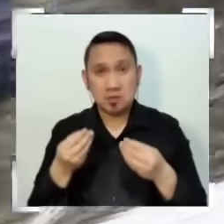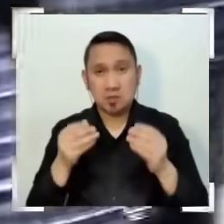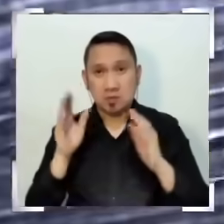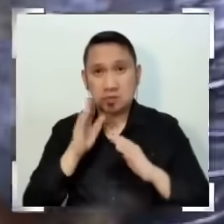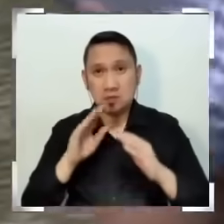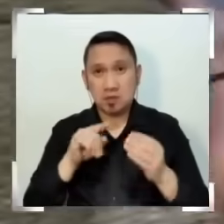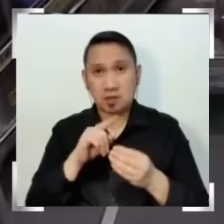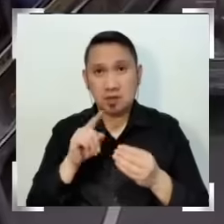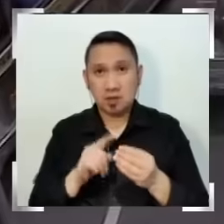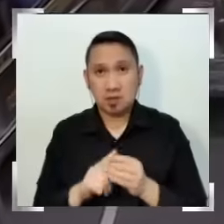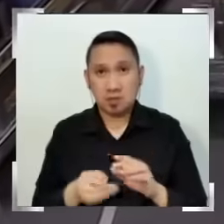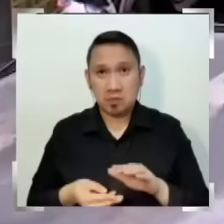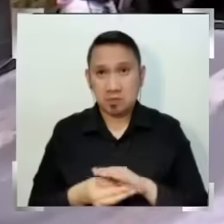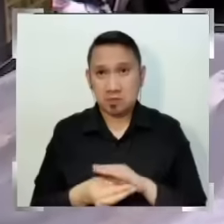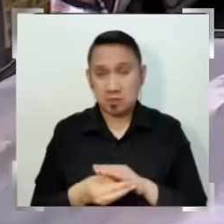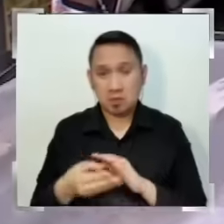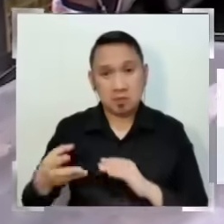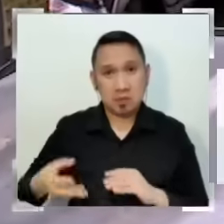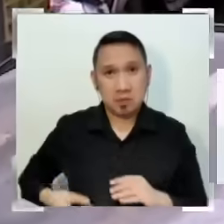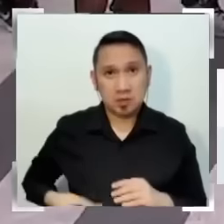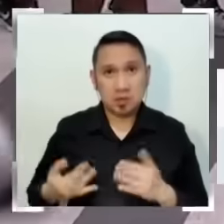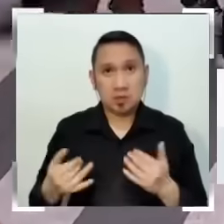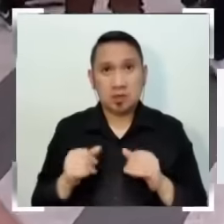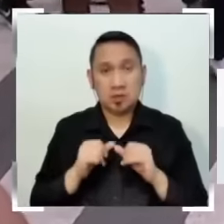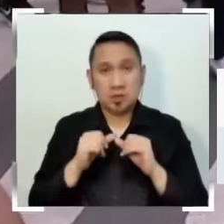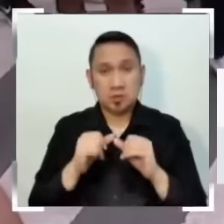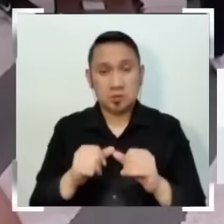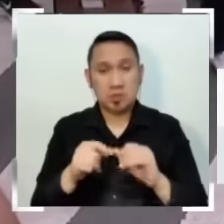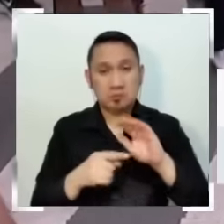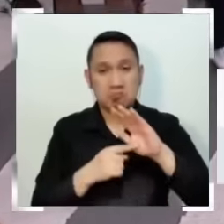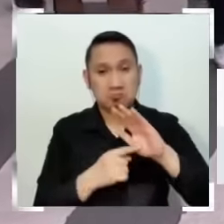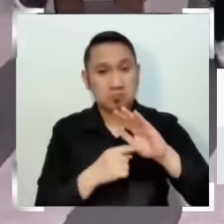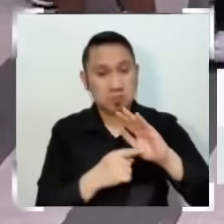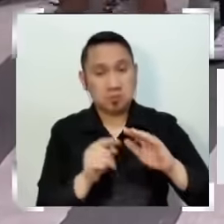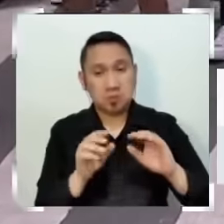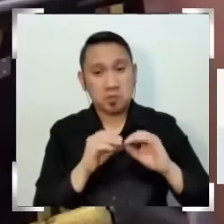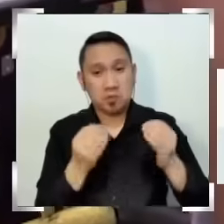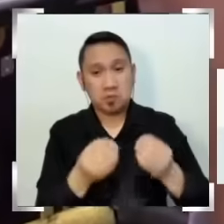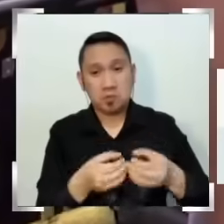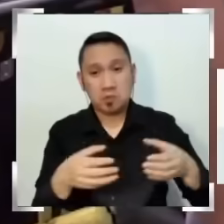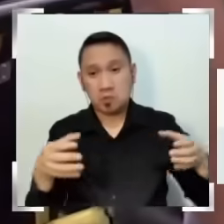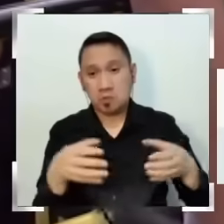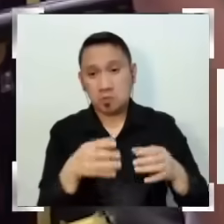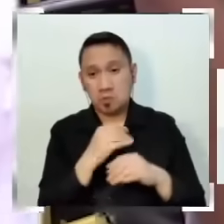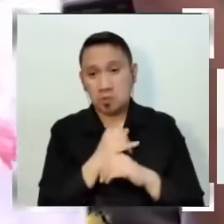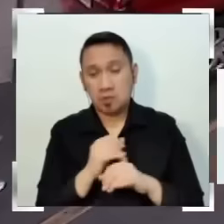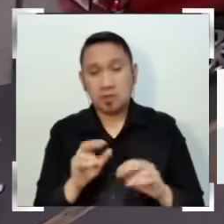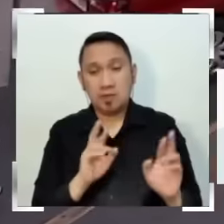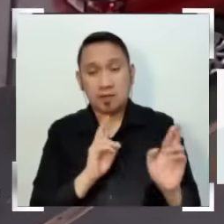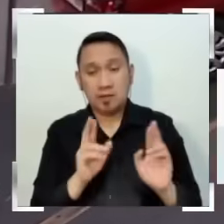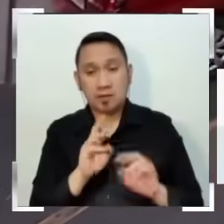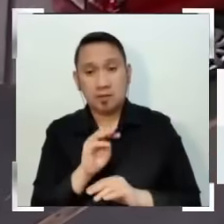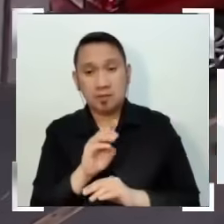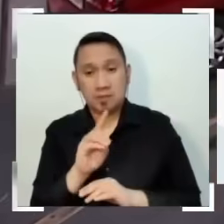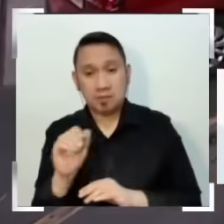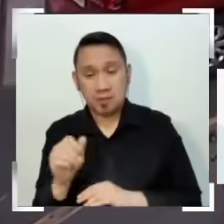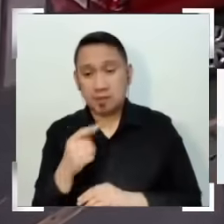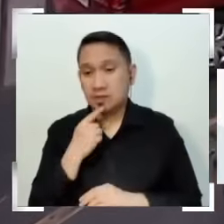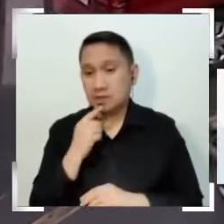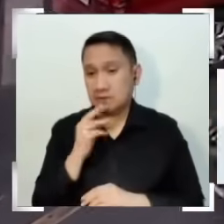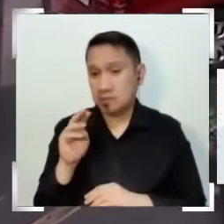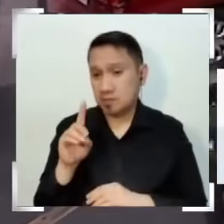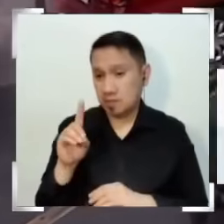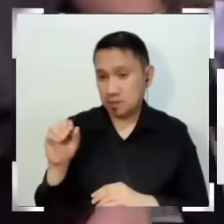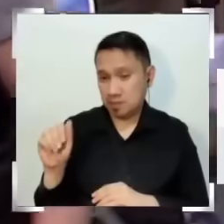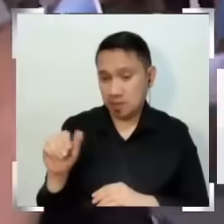sa LTFRB. Magpapatuloy bukas ang kilos protesta ng manibela na handa raw tugunan ng MMDA. Sabi ng MMDA at ng DILG, bigo